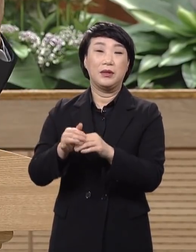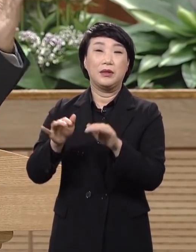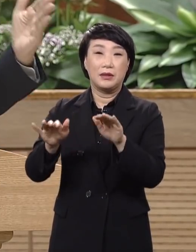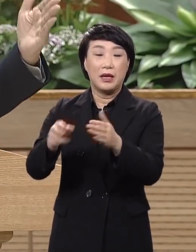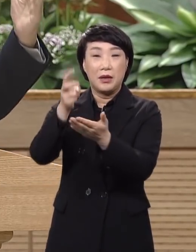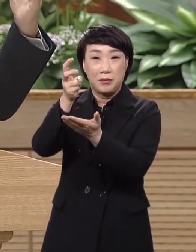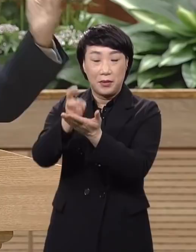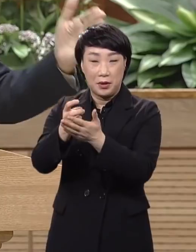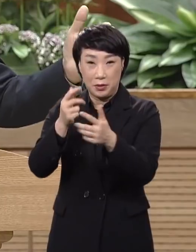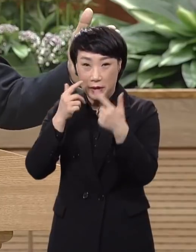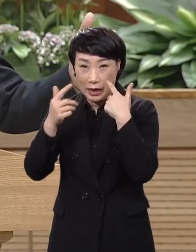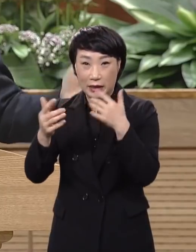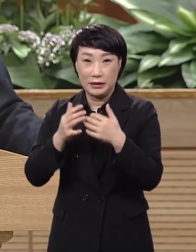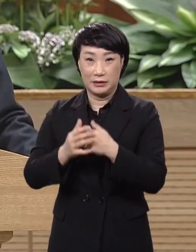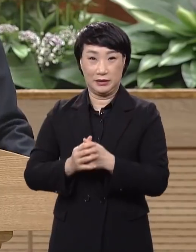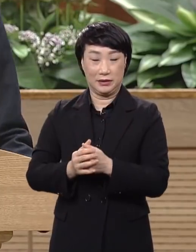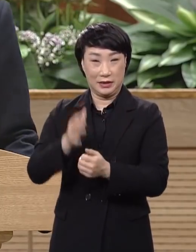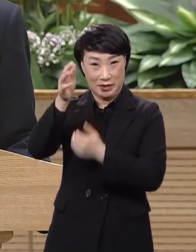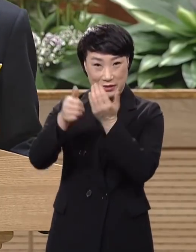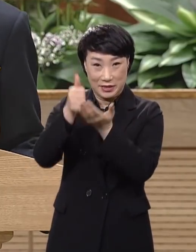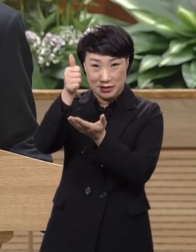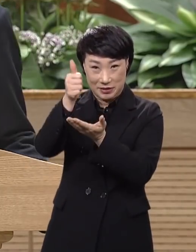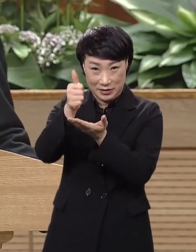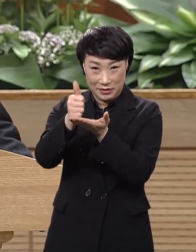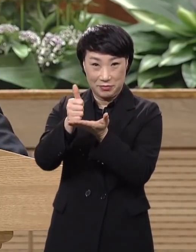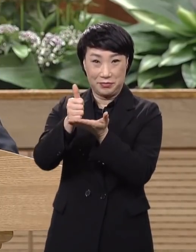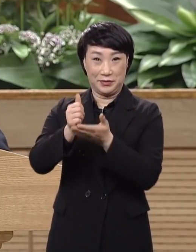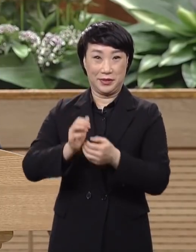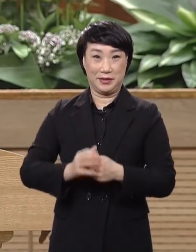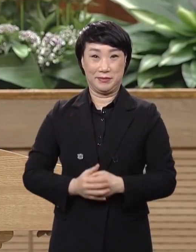질서가 정연하신 분이십니다.